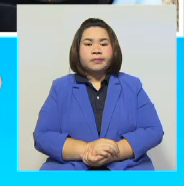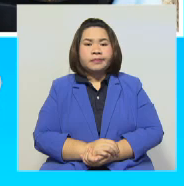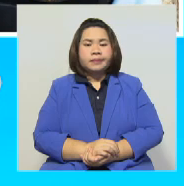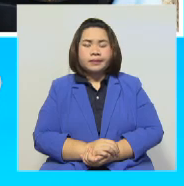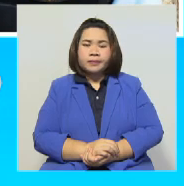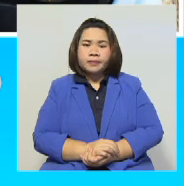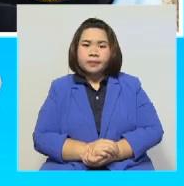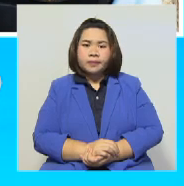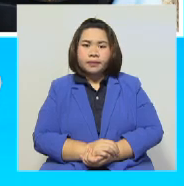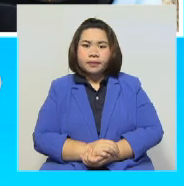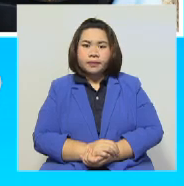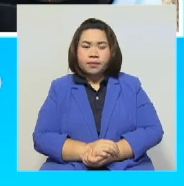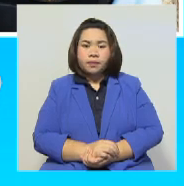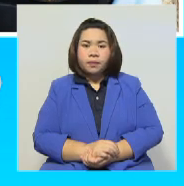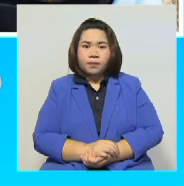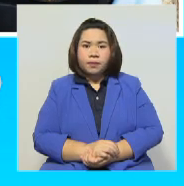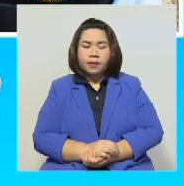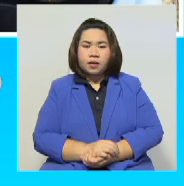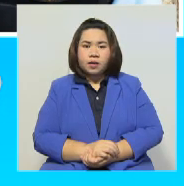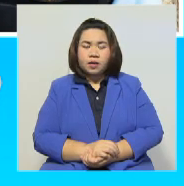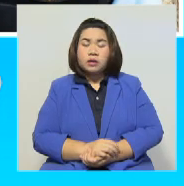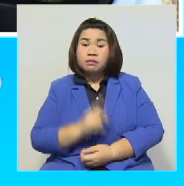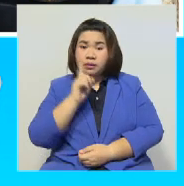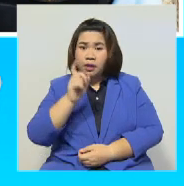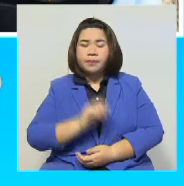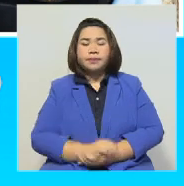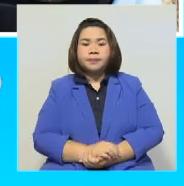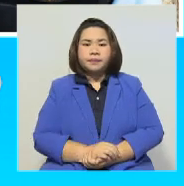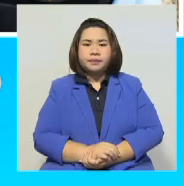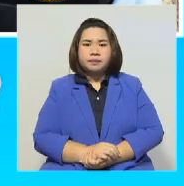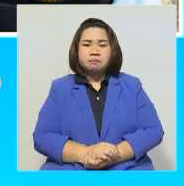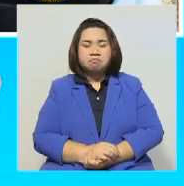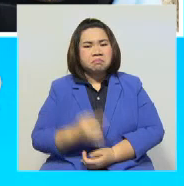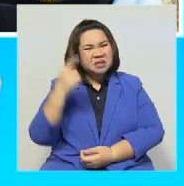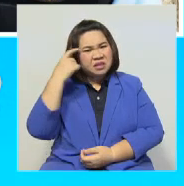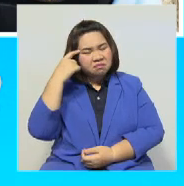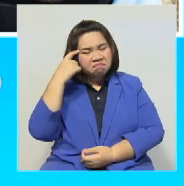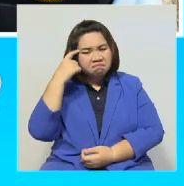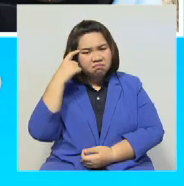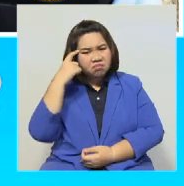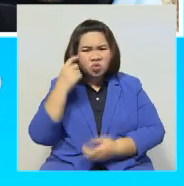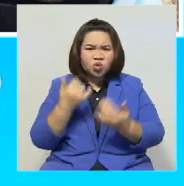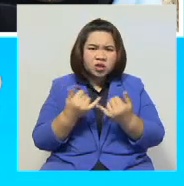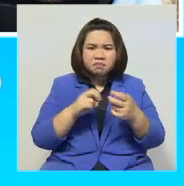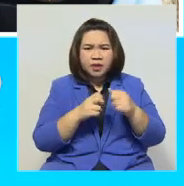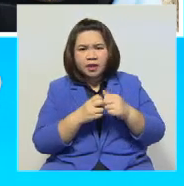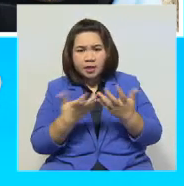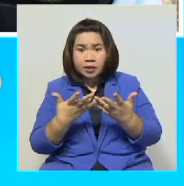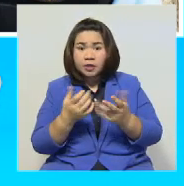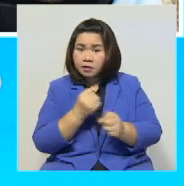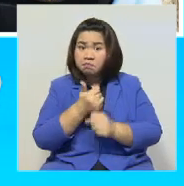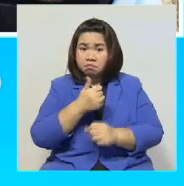ราค่ะในอำเภอคะเรามั่นใจมากน้อยแค่ไหนในการรับมือกับสถานการณ์ที่เกิดขึ้นณปัจจุบันได้ค่ะ